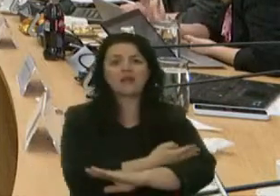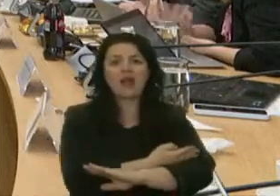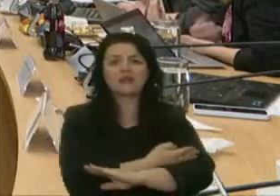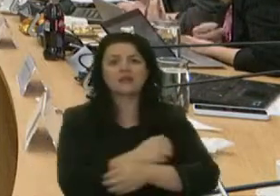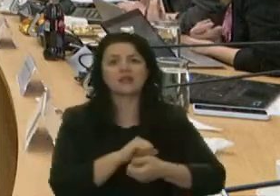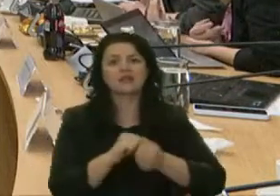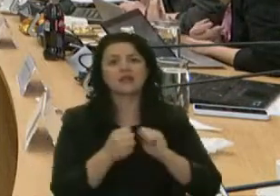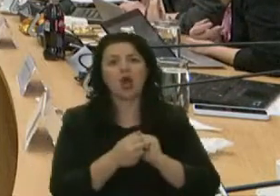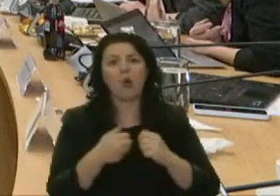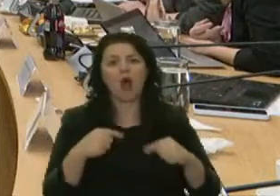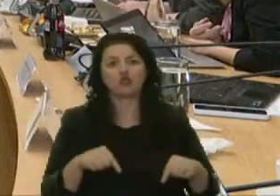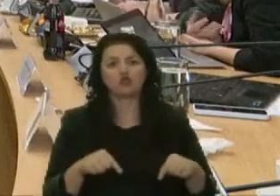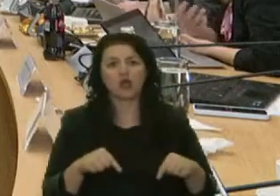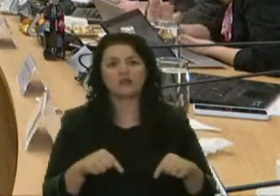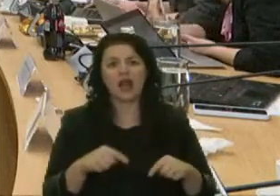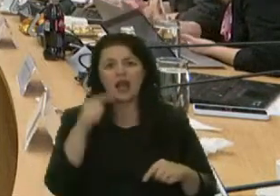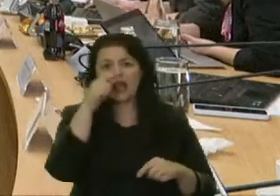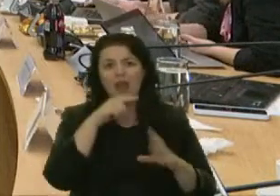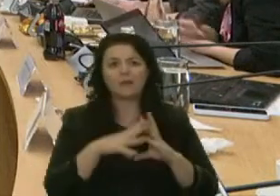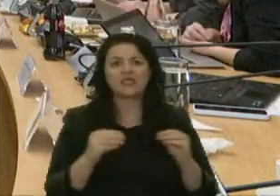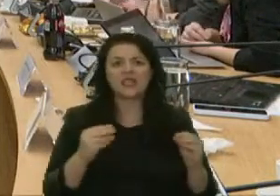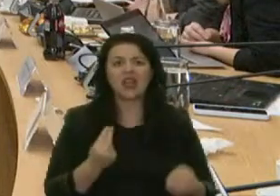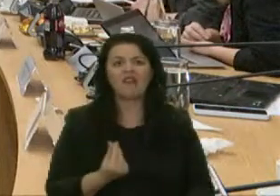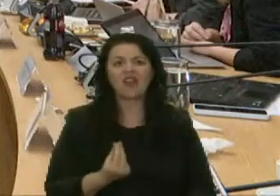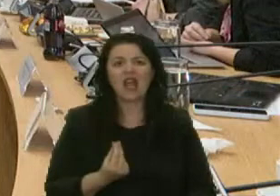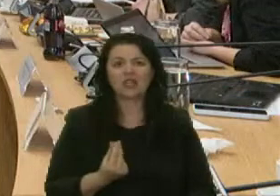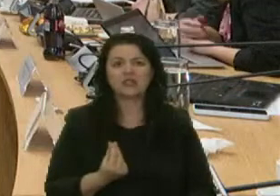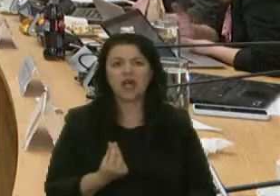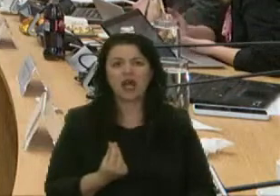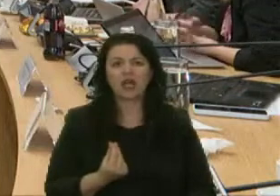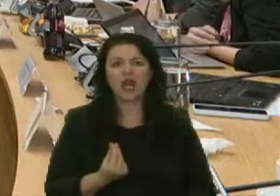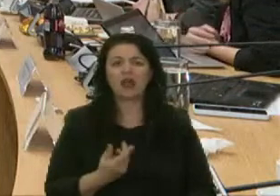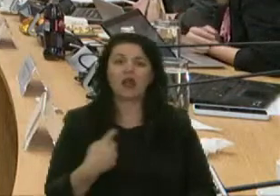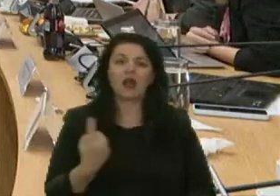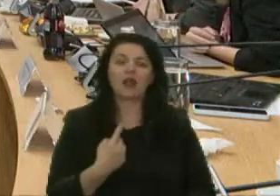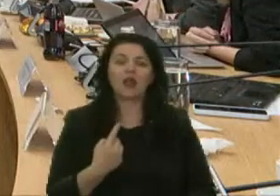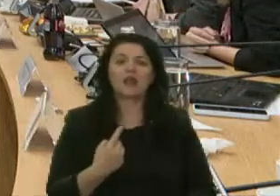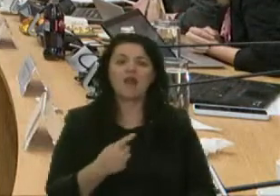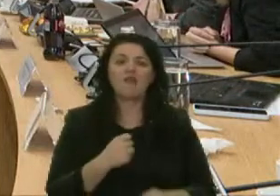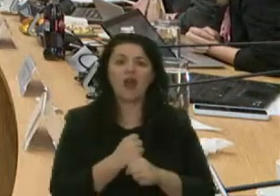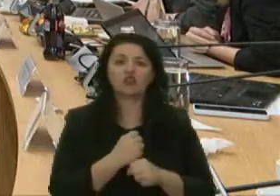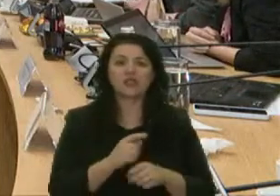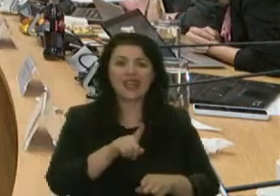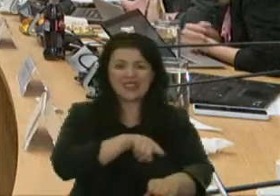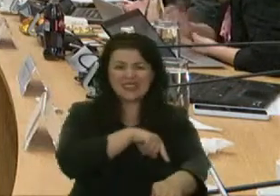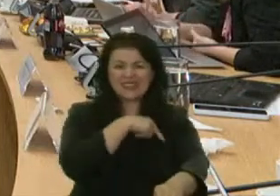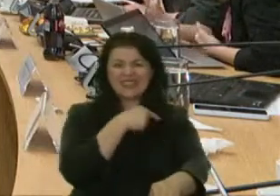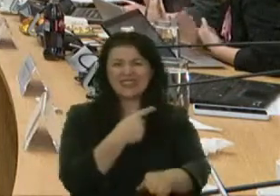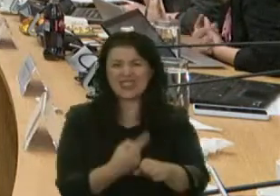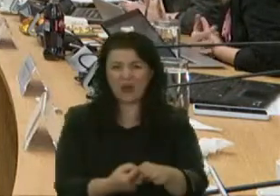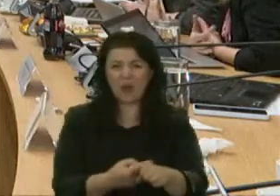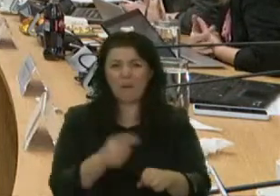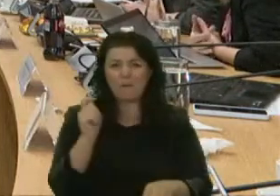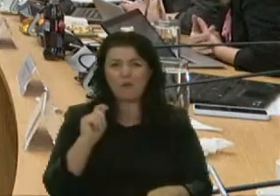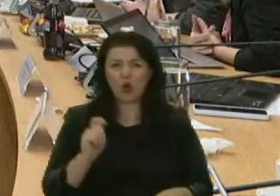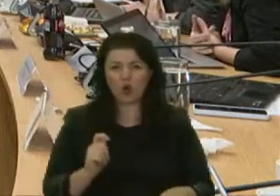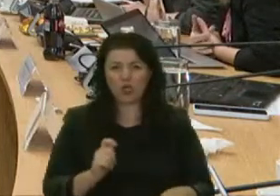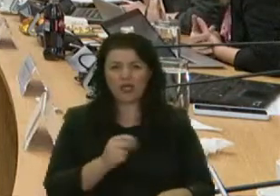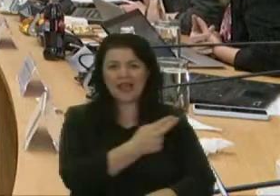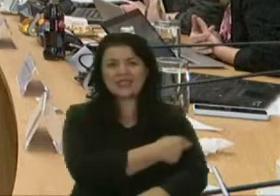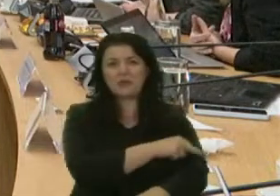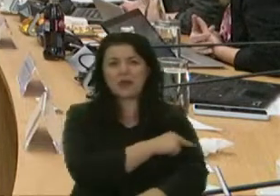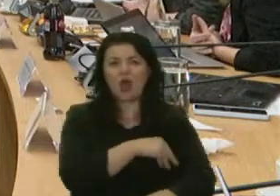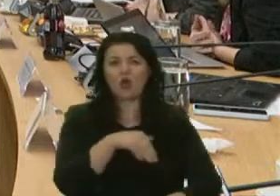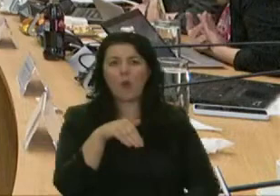sau această lipsă de finanțare care ne face să întârziem mult acest proiect al spitalului